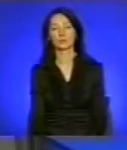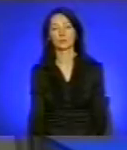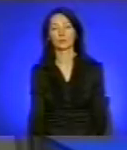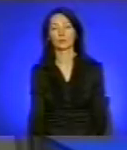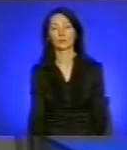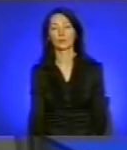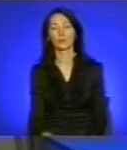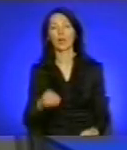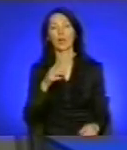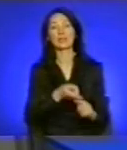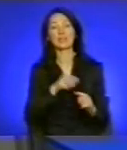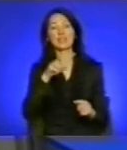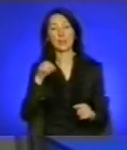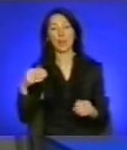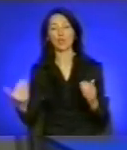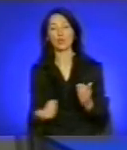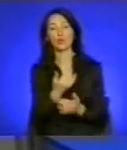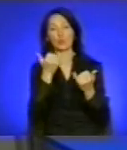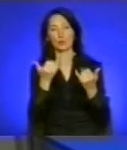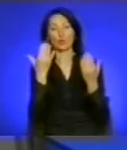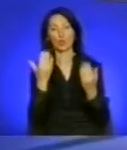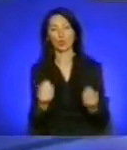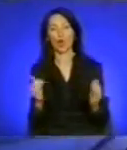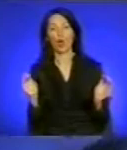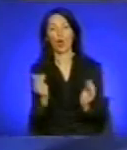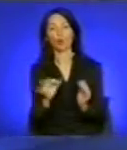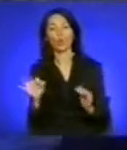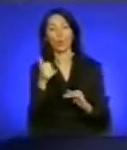з новин на сьогоднішнього дня коротко про головне